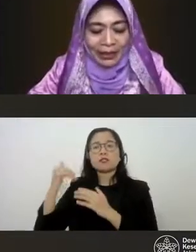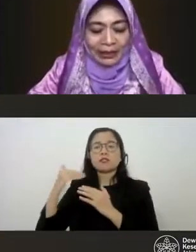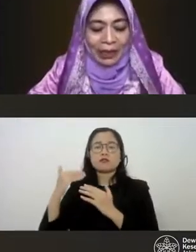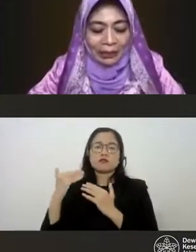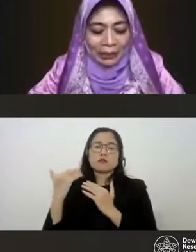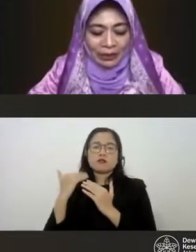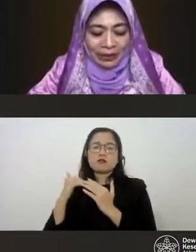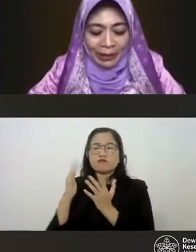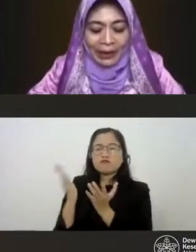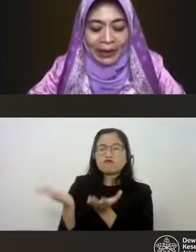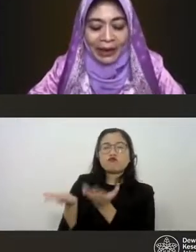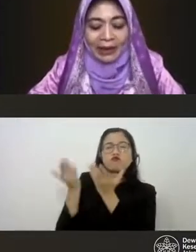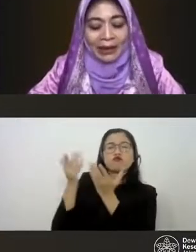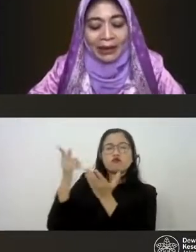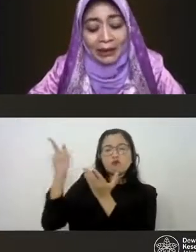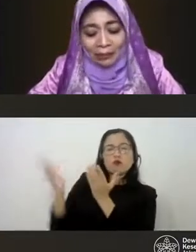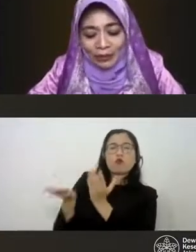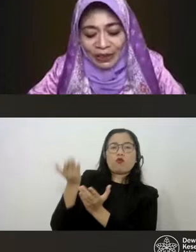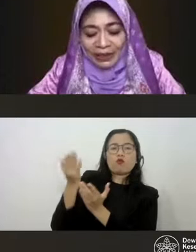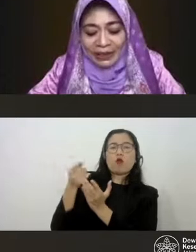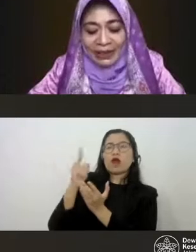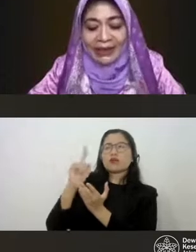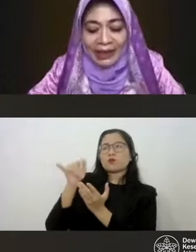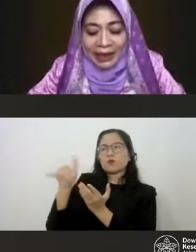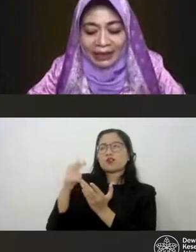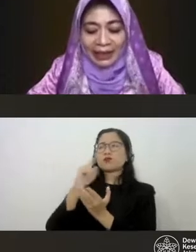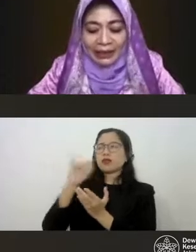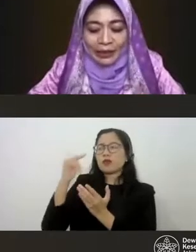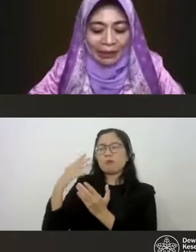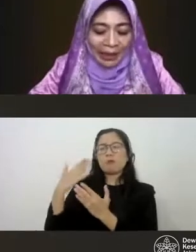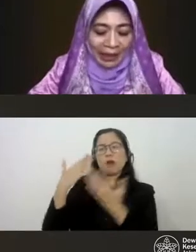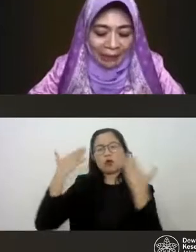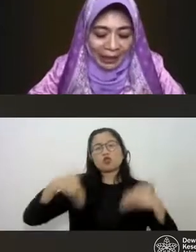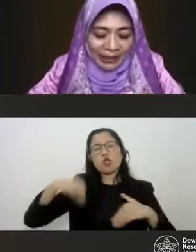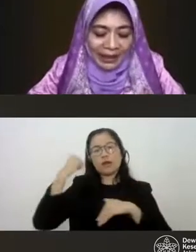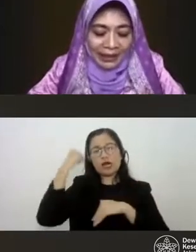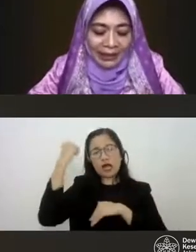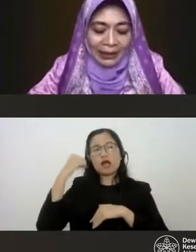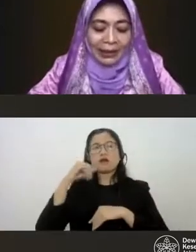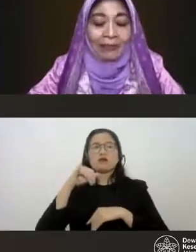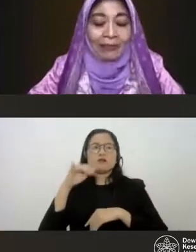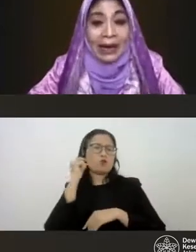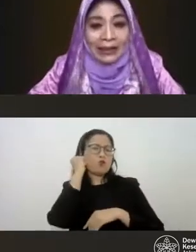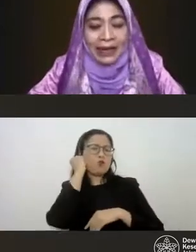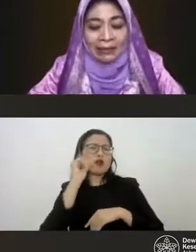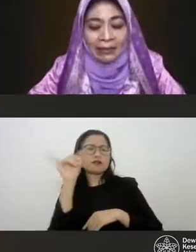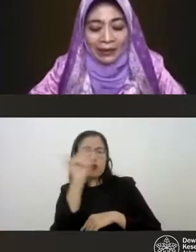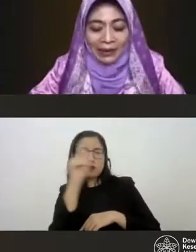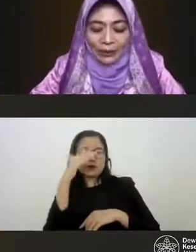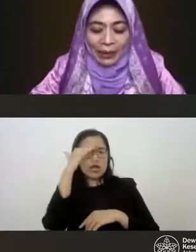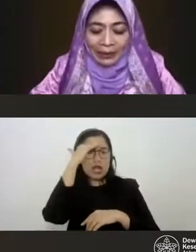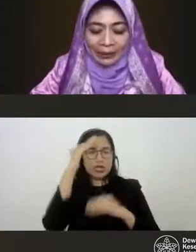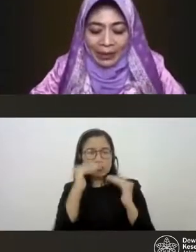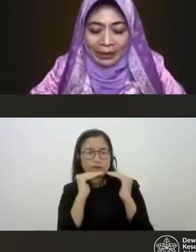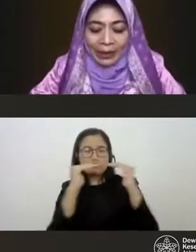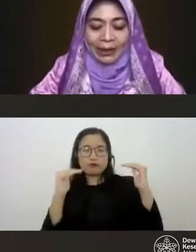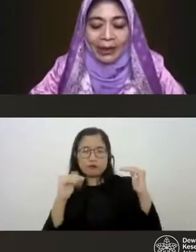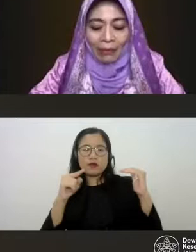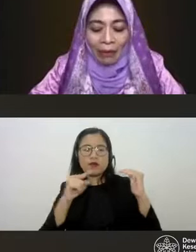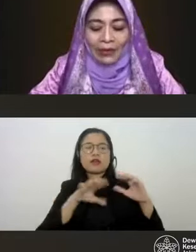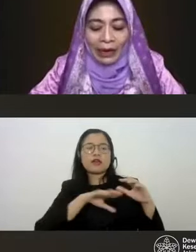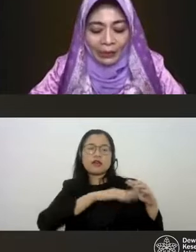perempuan sebagai manusia merdeka yang posisinya setara dengan saudara mereka para lelaki, baik dalam lingkungan